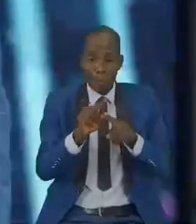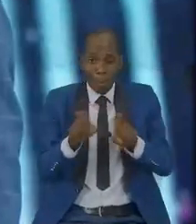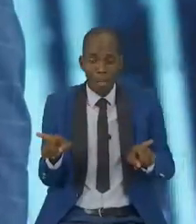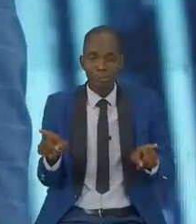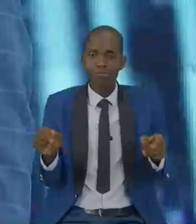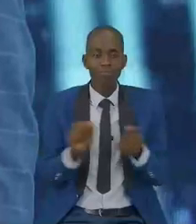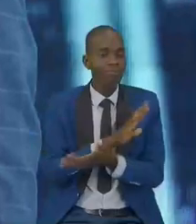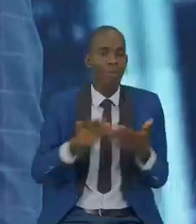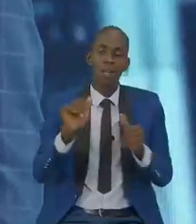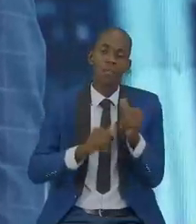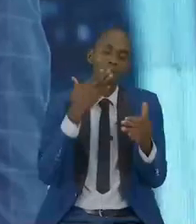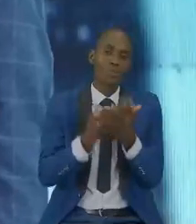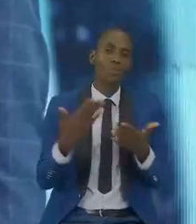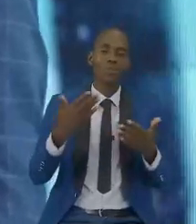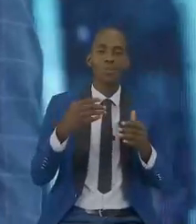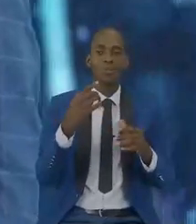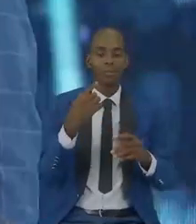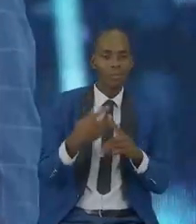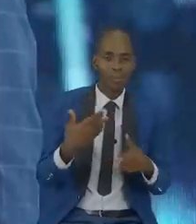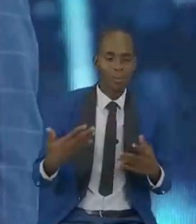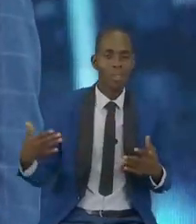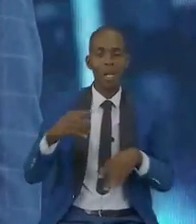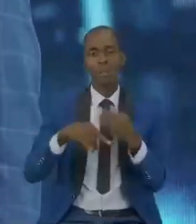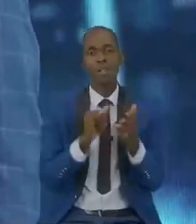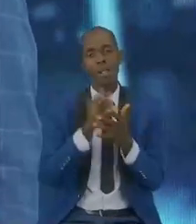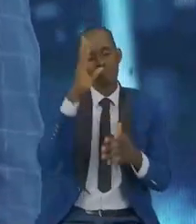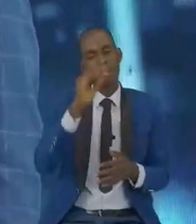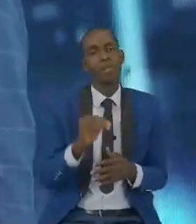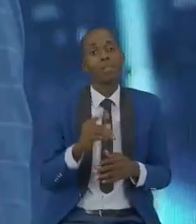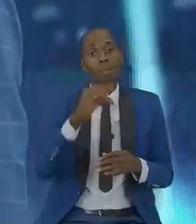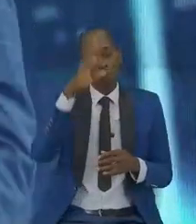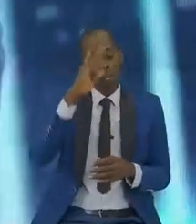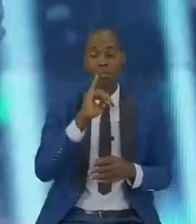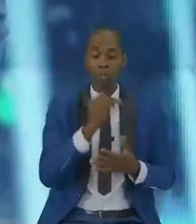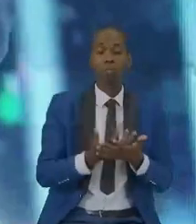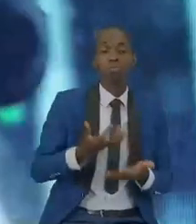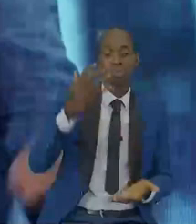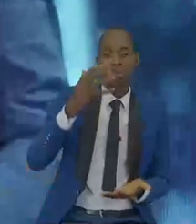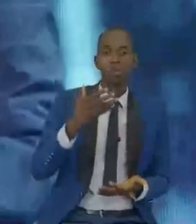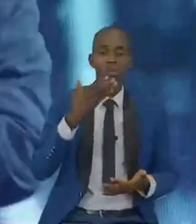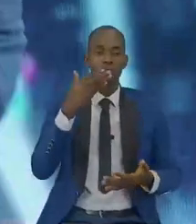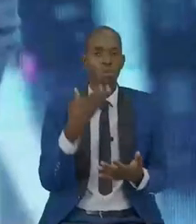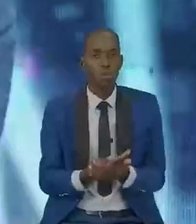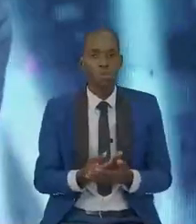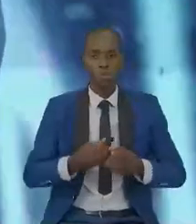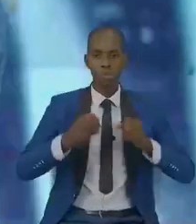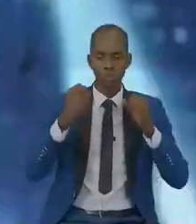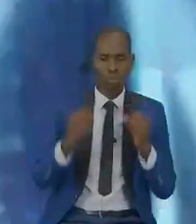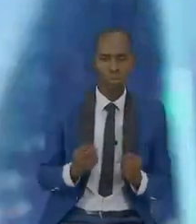lépreux. Cela a tout gâté. L'homme était riche, il était pourri d'argent, un